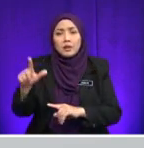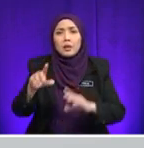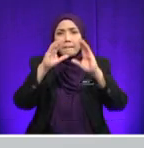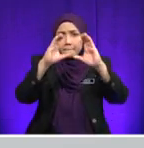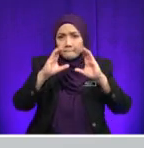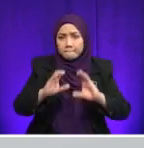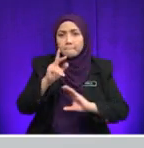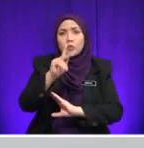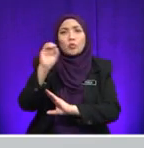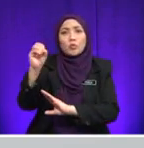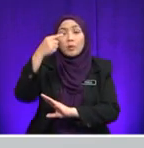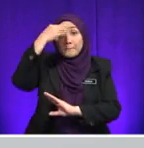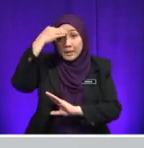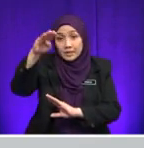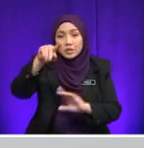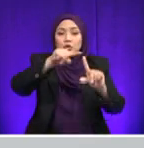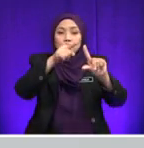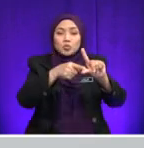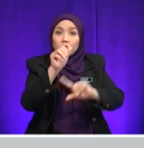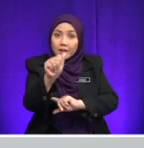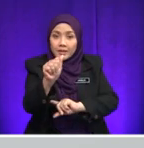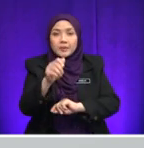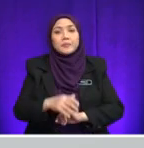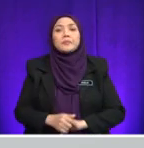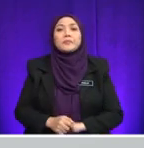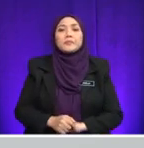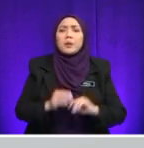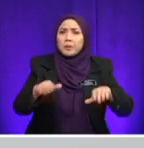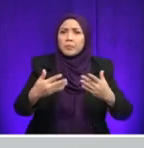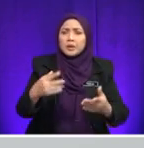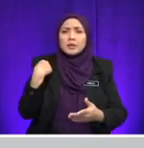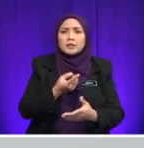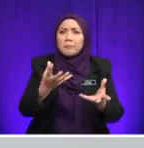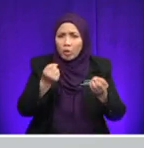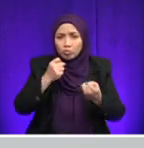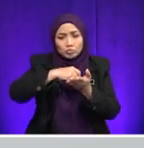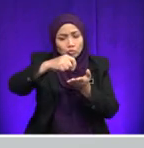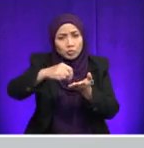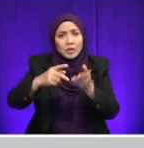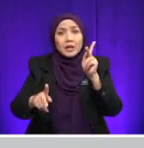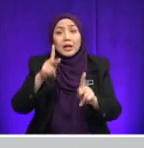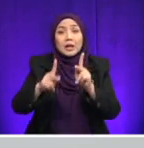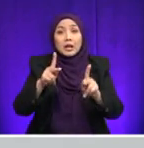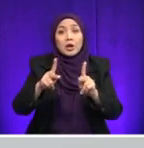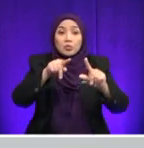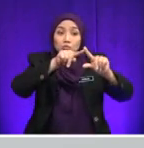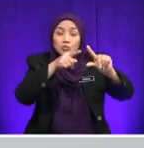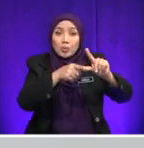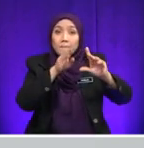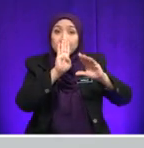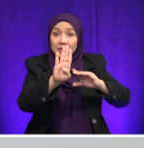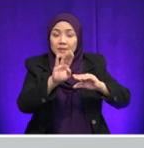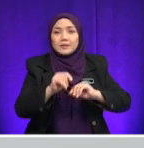bagi sudut e Bagaimana pula untuk kita tulis Jika dia melibatkan sudut B untuk